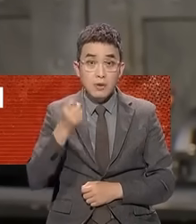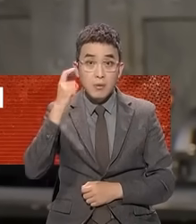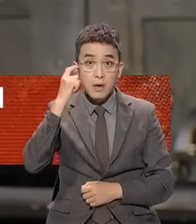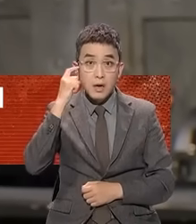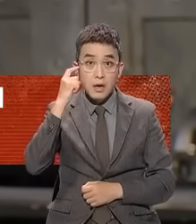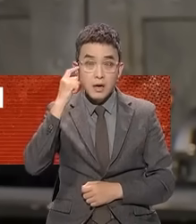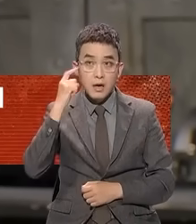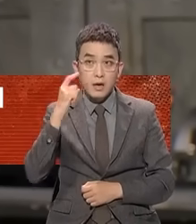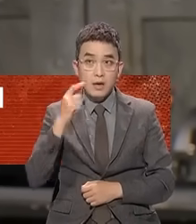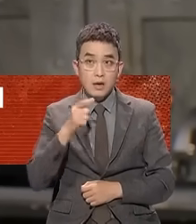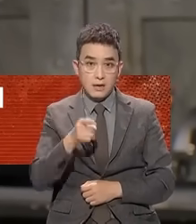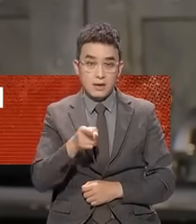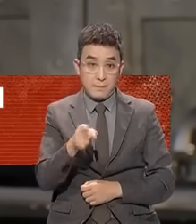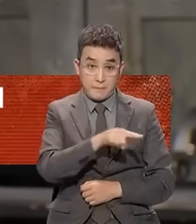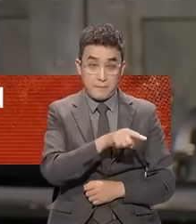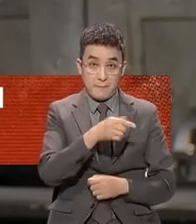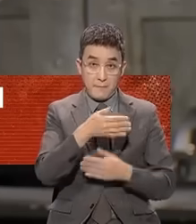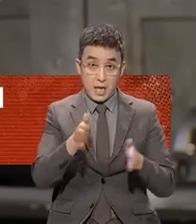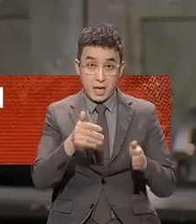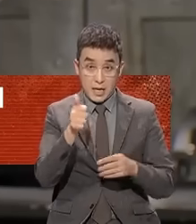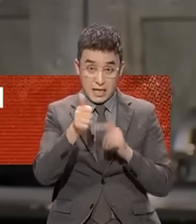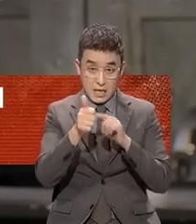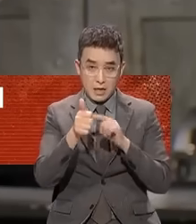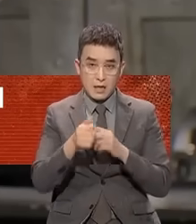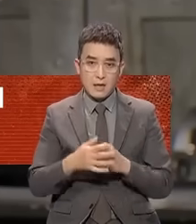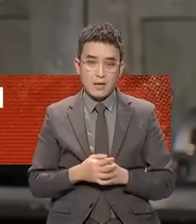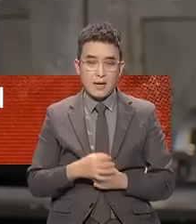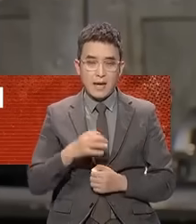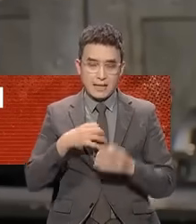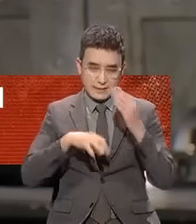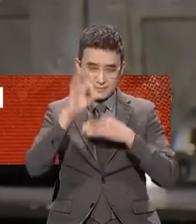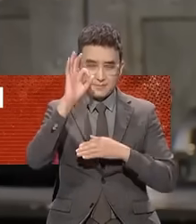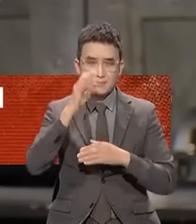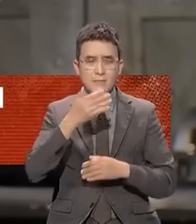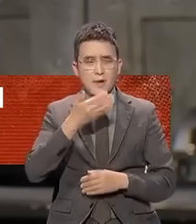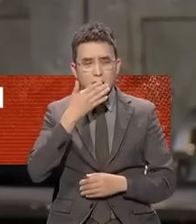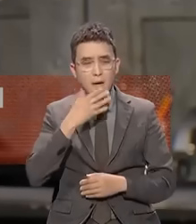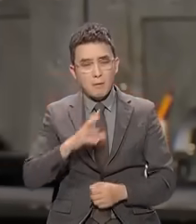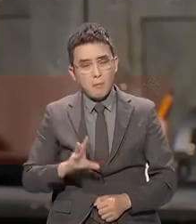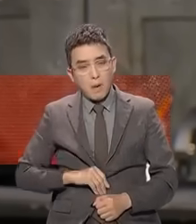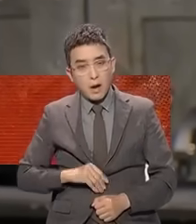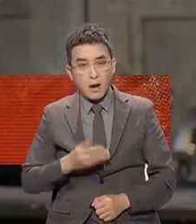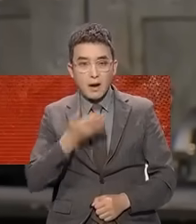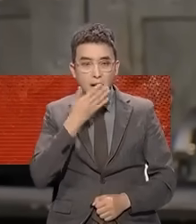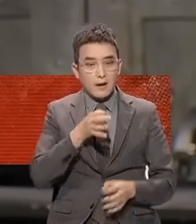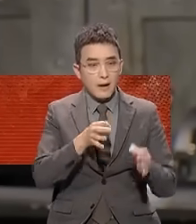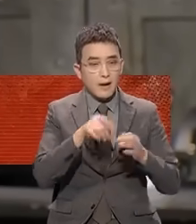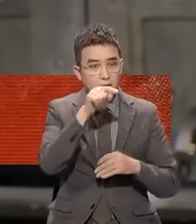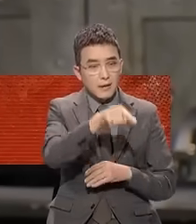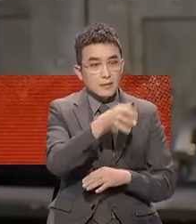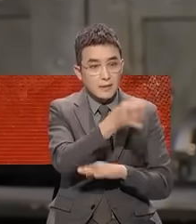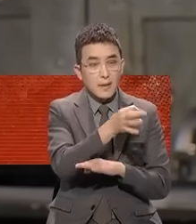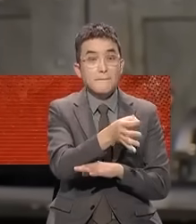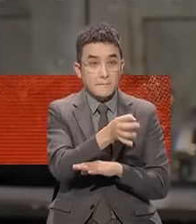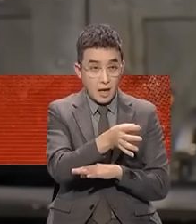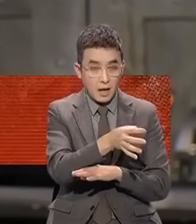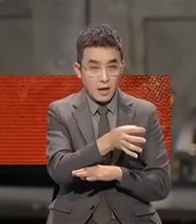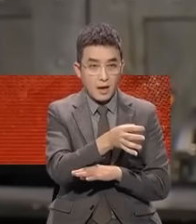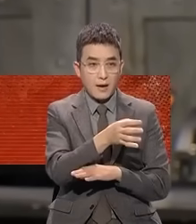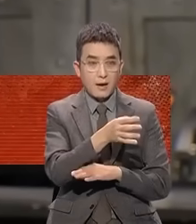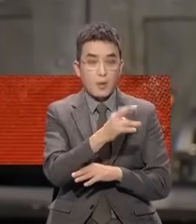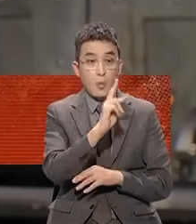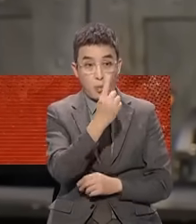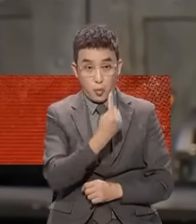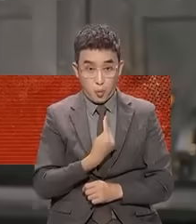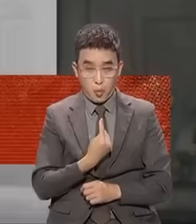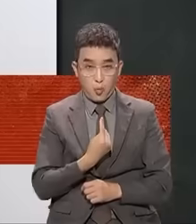이 옆방에 있는 투숙객이 아침에 뭐 먹는 거 사러 나갔던 것 같아요. 나가서 들어오는 과정에서